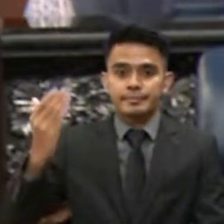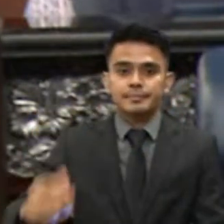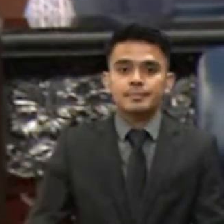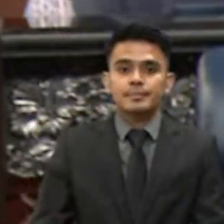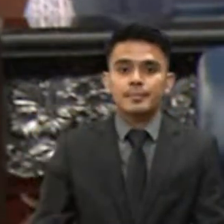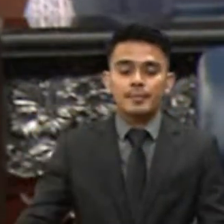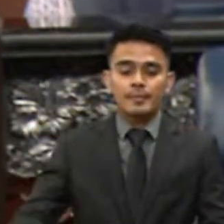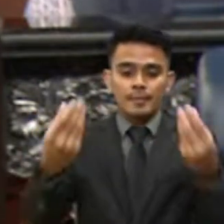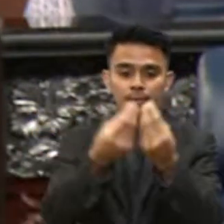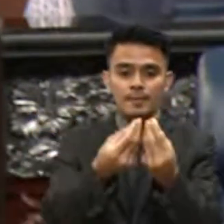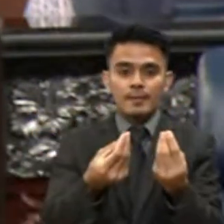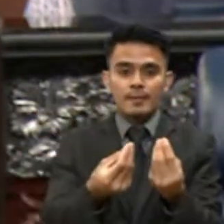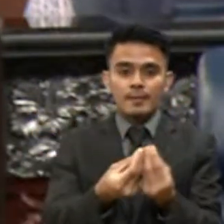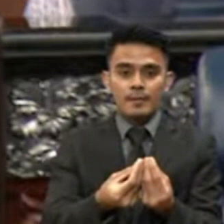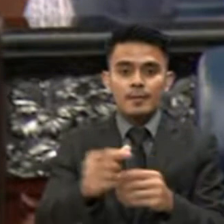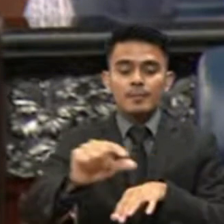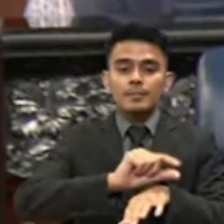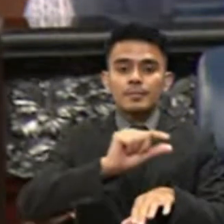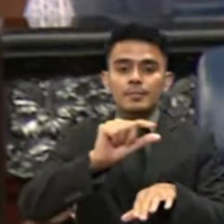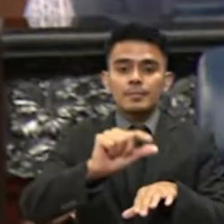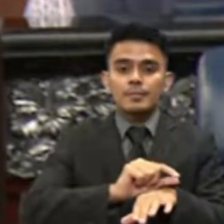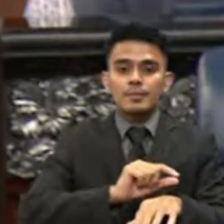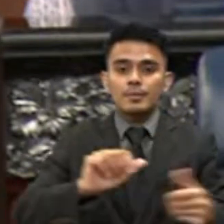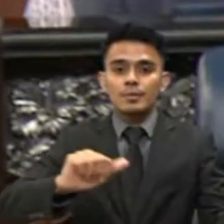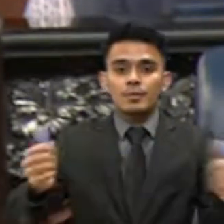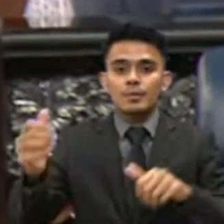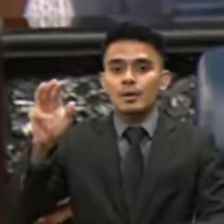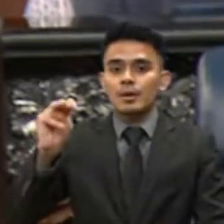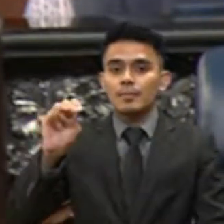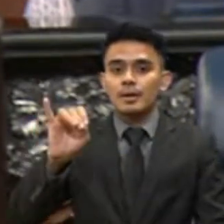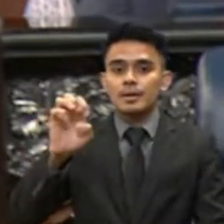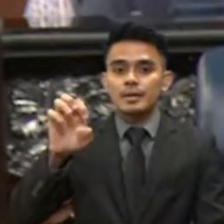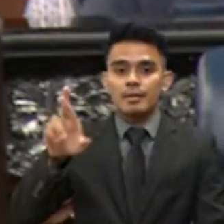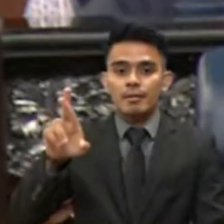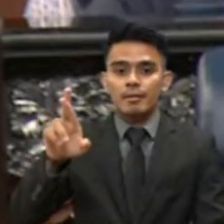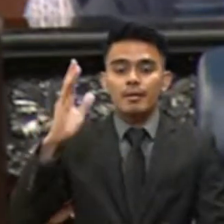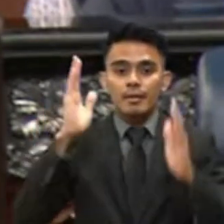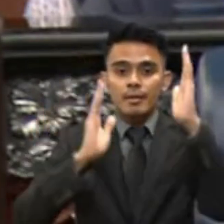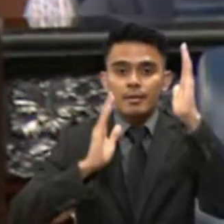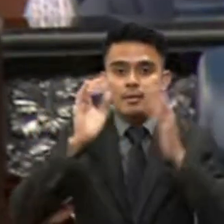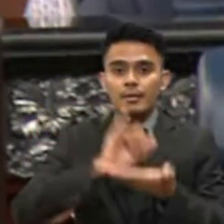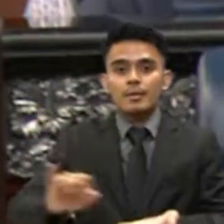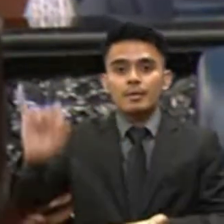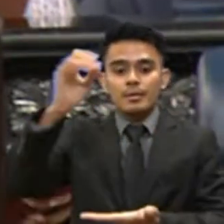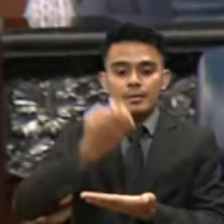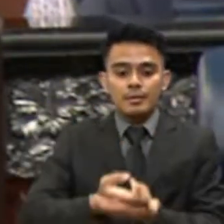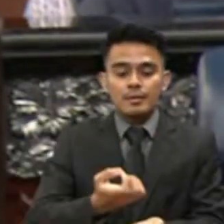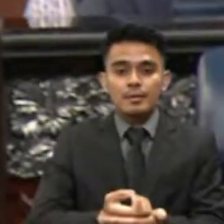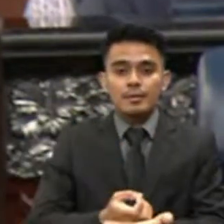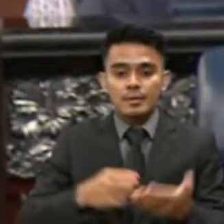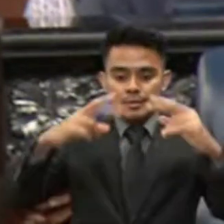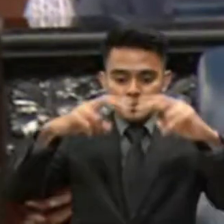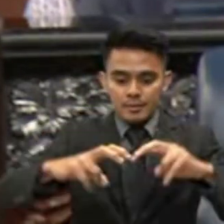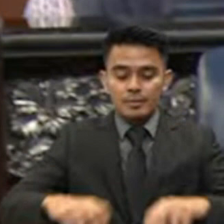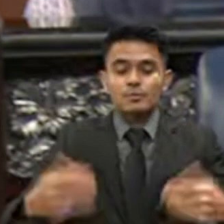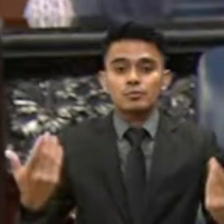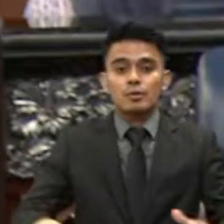indeks sentimen pengguna oleh miir Institute ekonomi